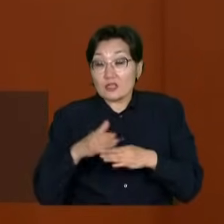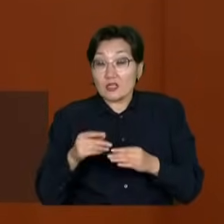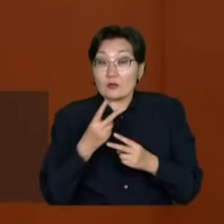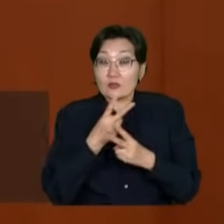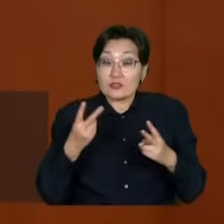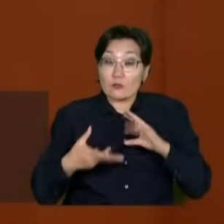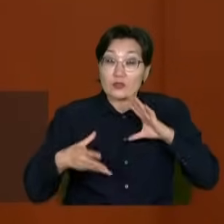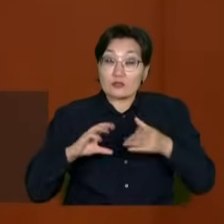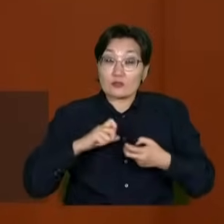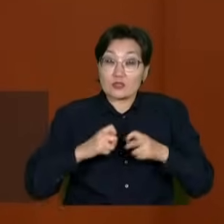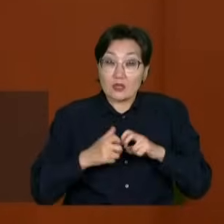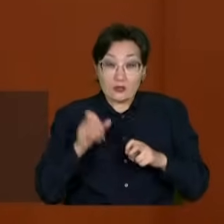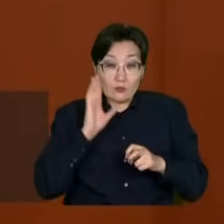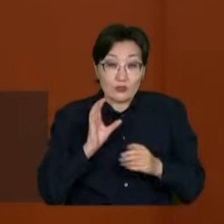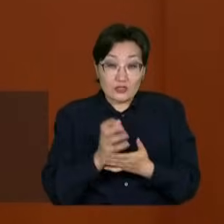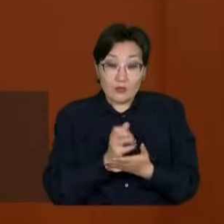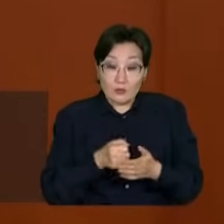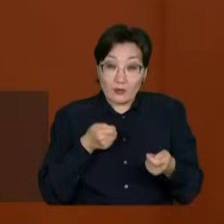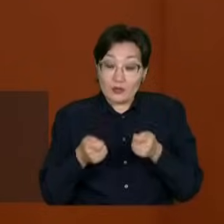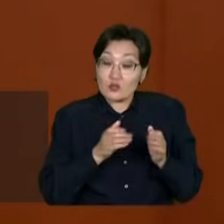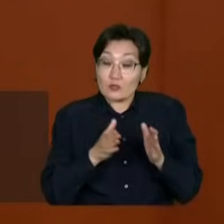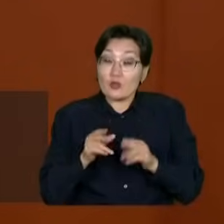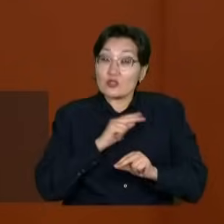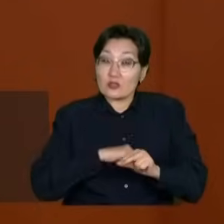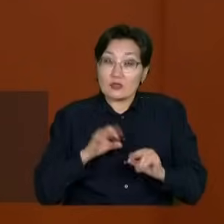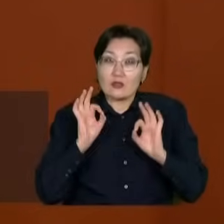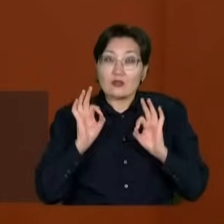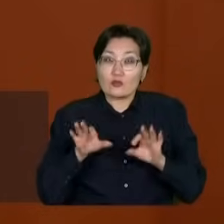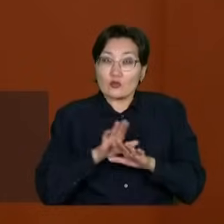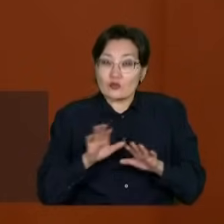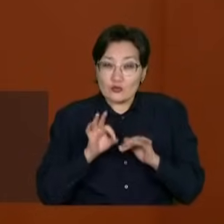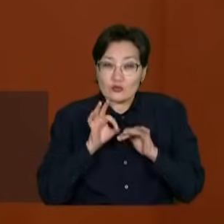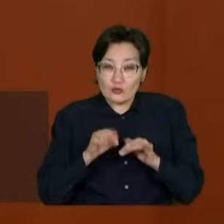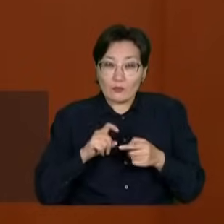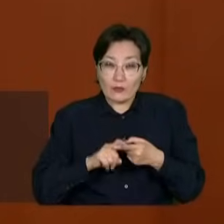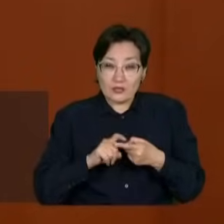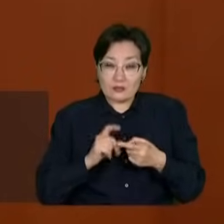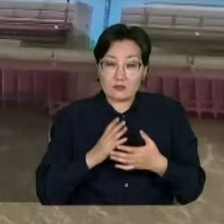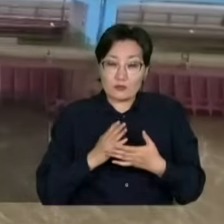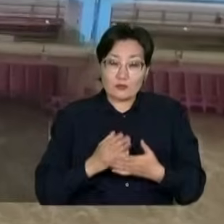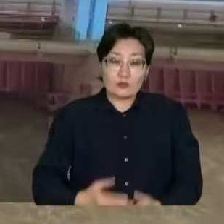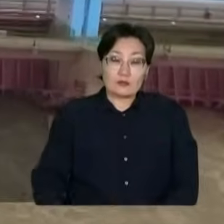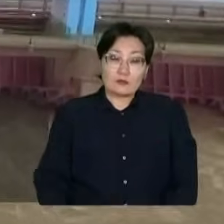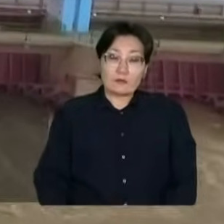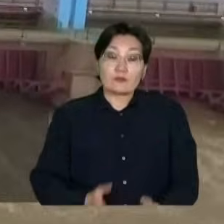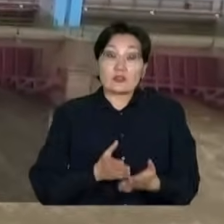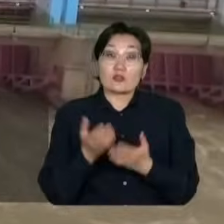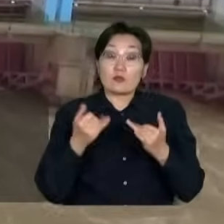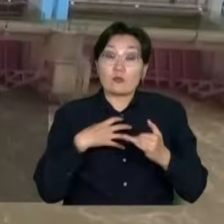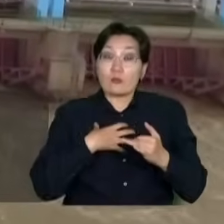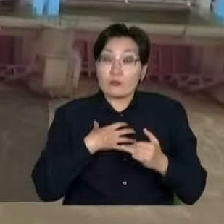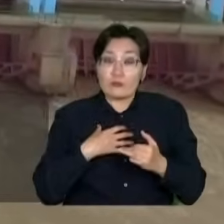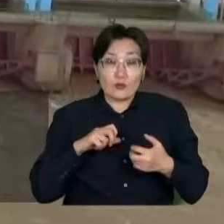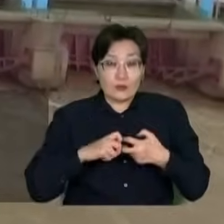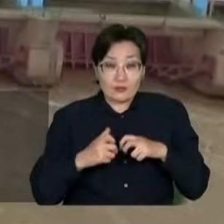қарамастан, барлық проблема су ресурстарын басқару жүйесіндегі жұмыстың тиімсіз ұйымдастырылуымен байланысты болып отыр. Салада бүгінде түйткіл